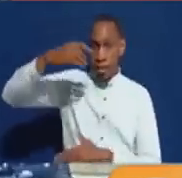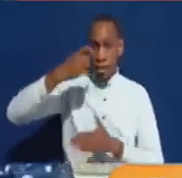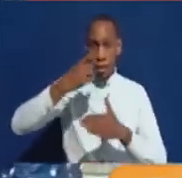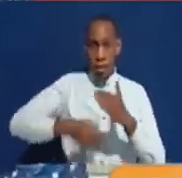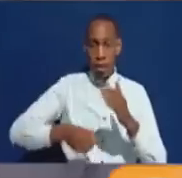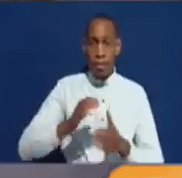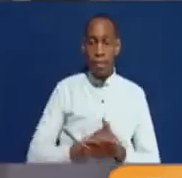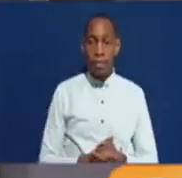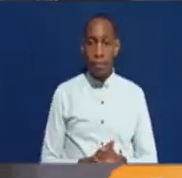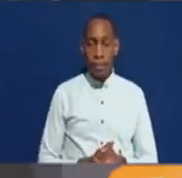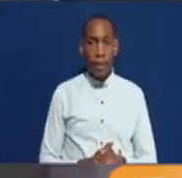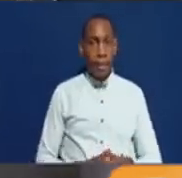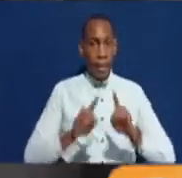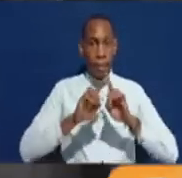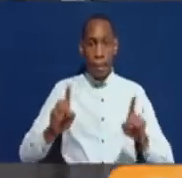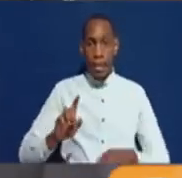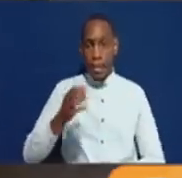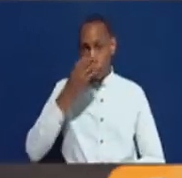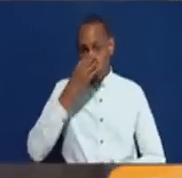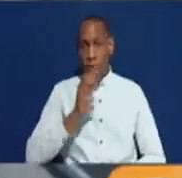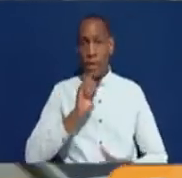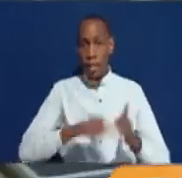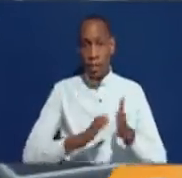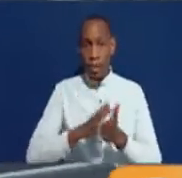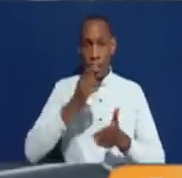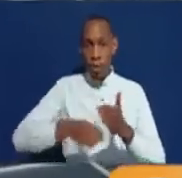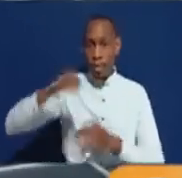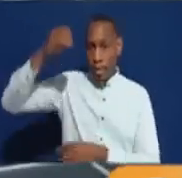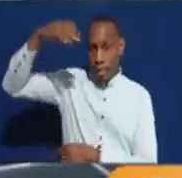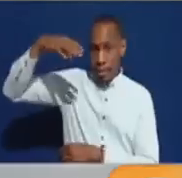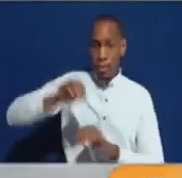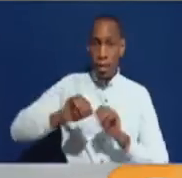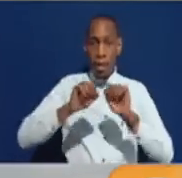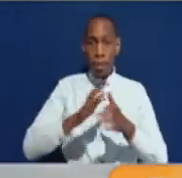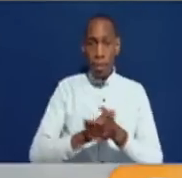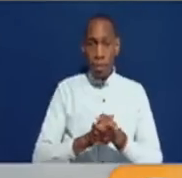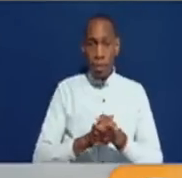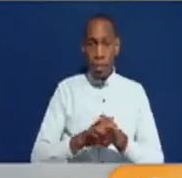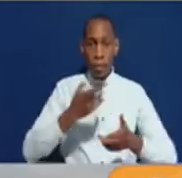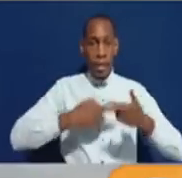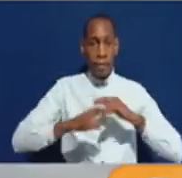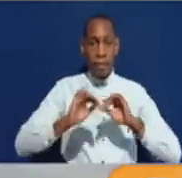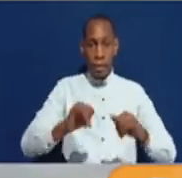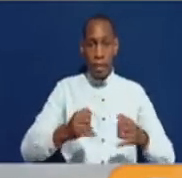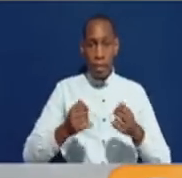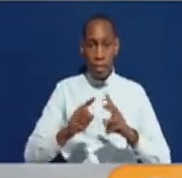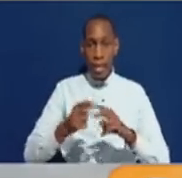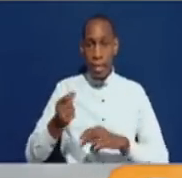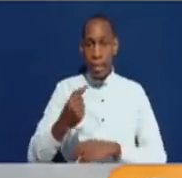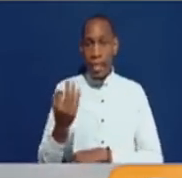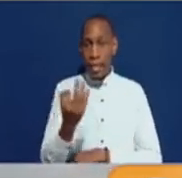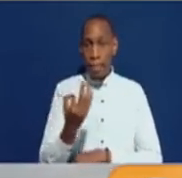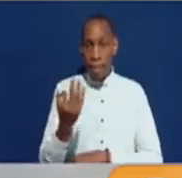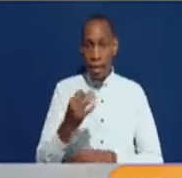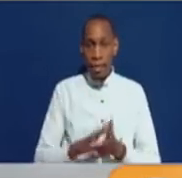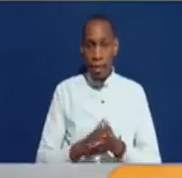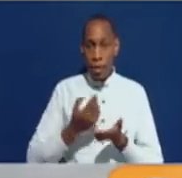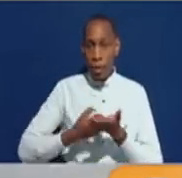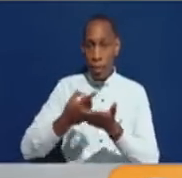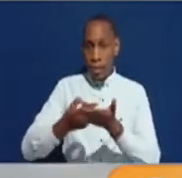bills. Lakini rais akatokeza kuwa bei za umeme huenda zikaangaziwa upya kufikia mwezi Machi katika